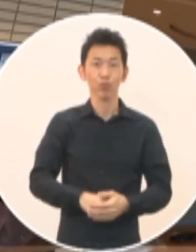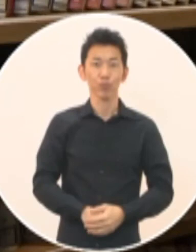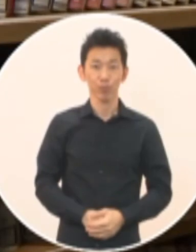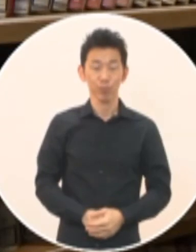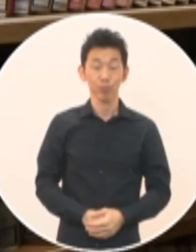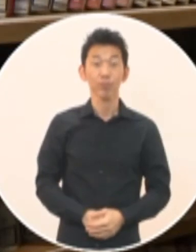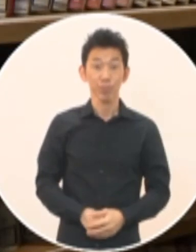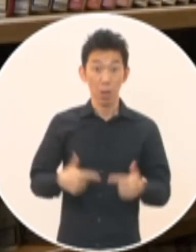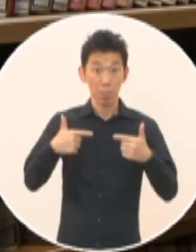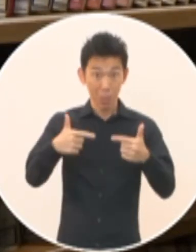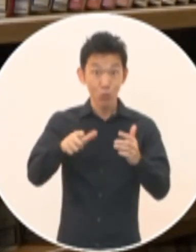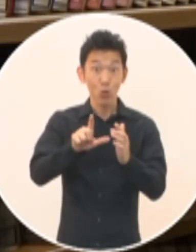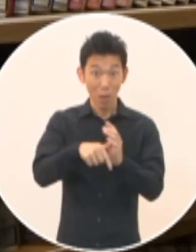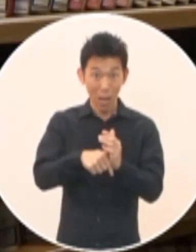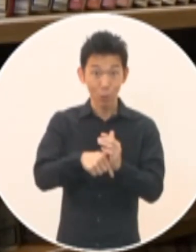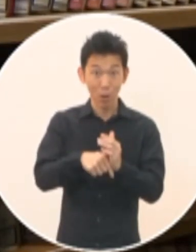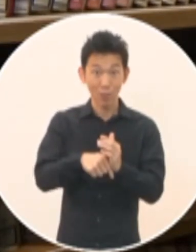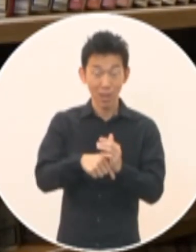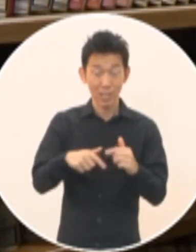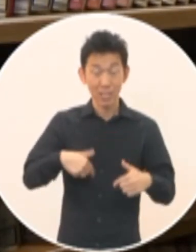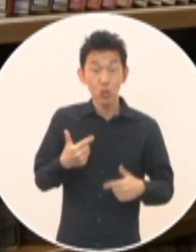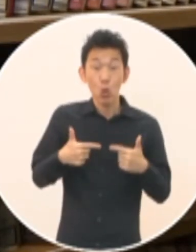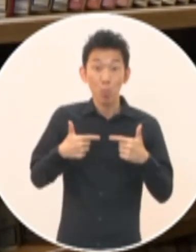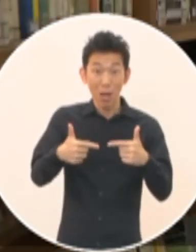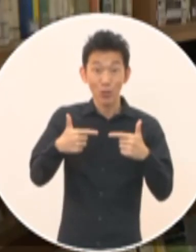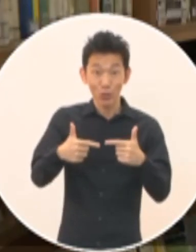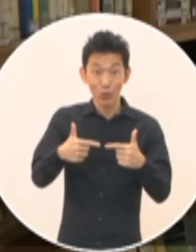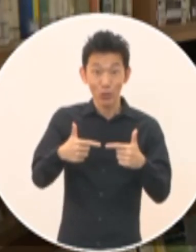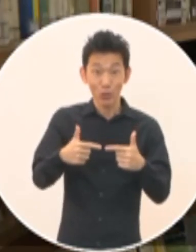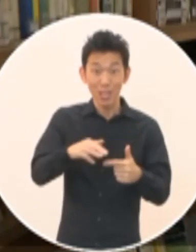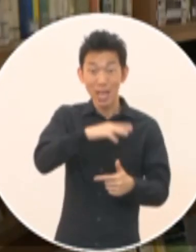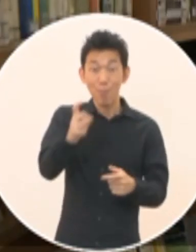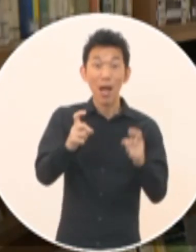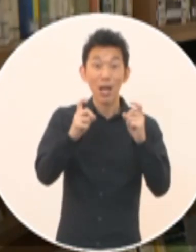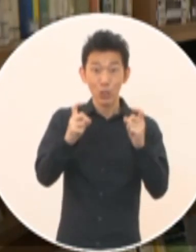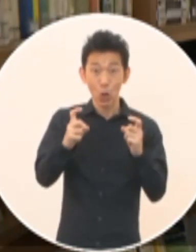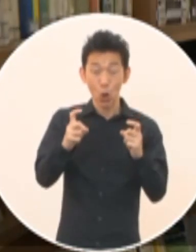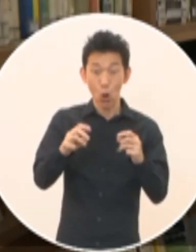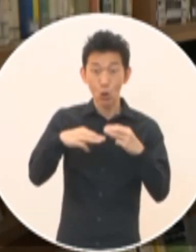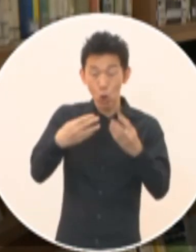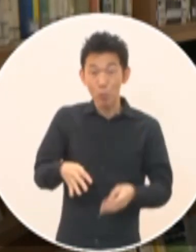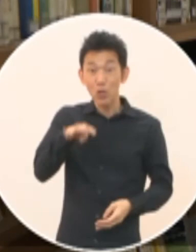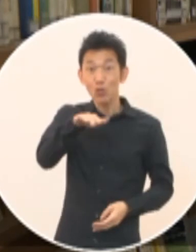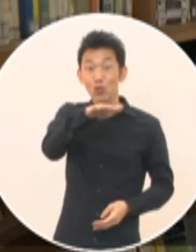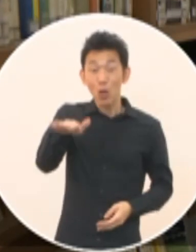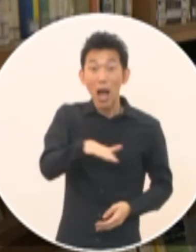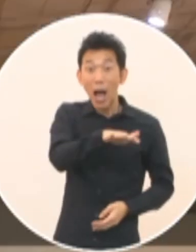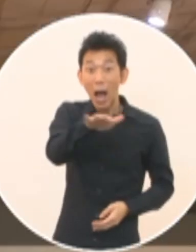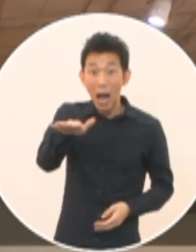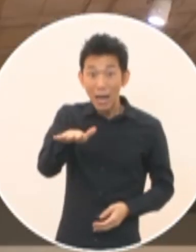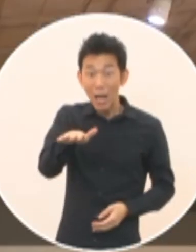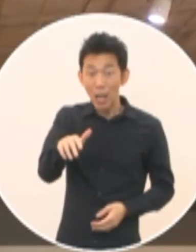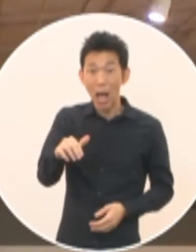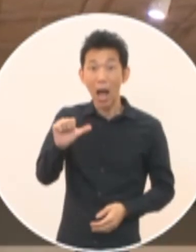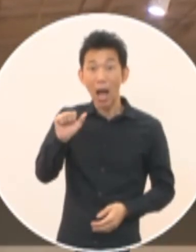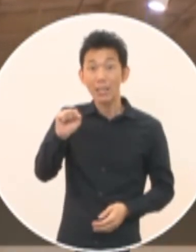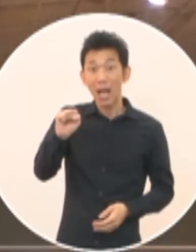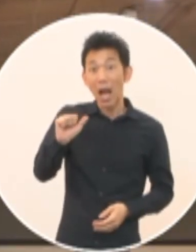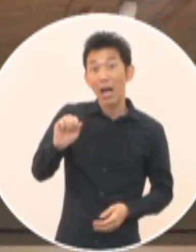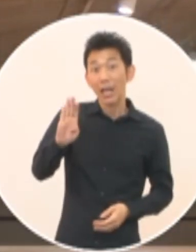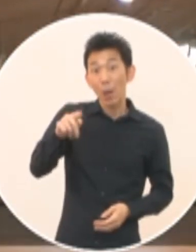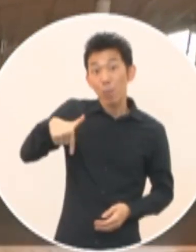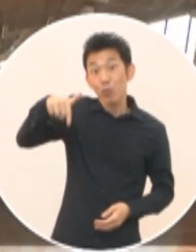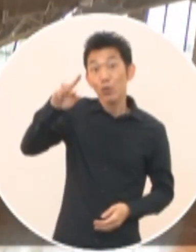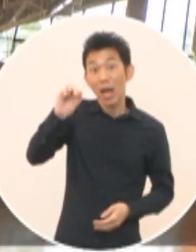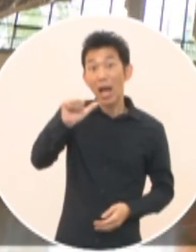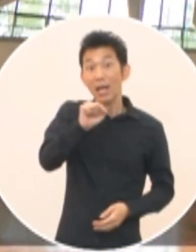バスでお越しの際は自主運行バス山城富須原線アサケプラザ停留場下車してすぐ